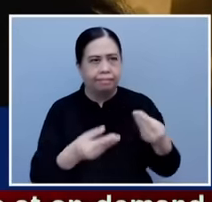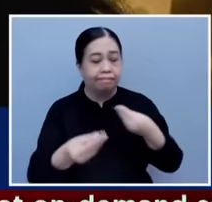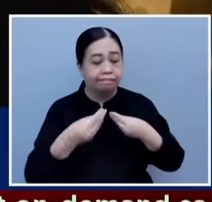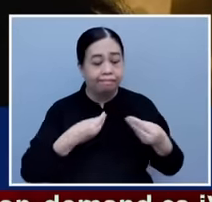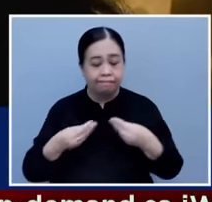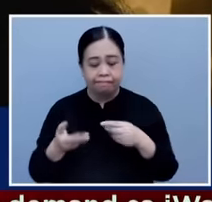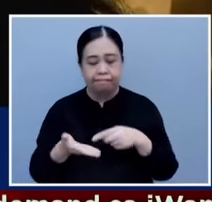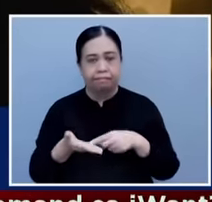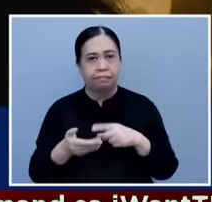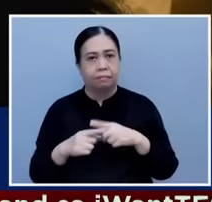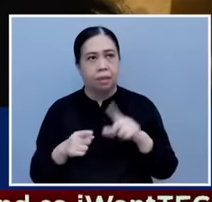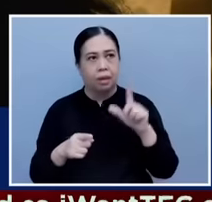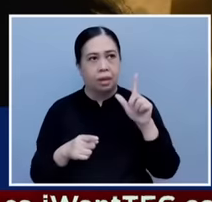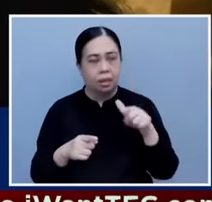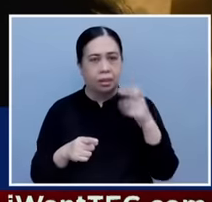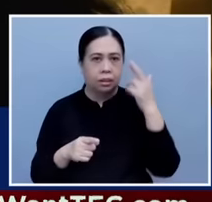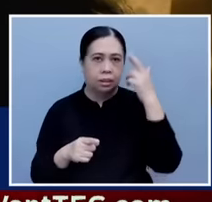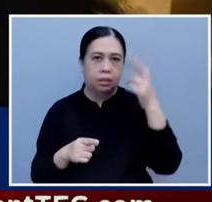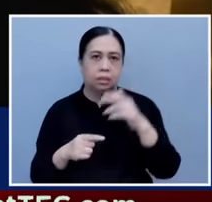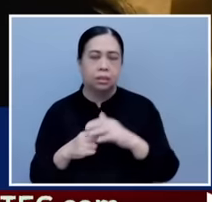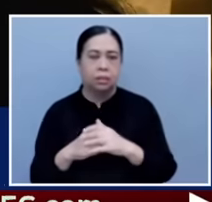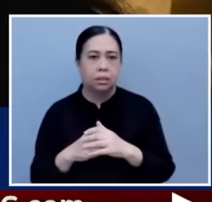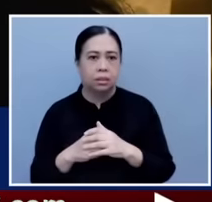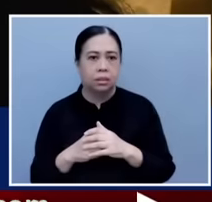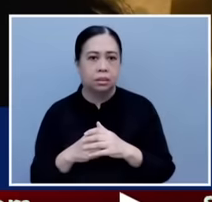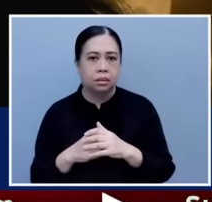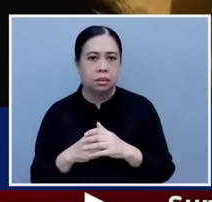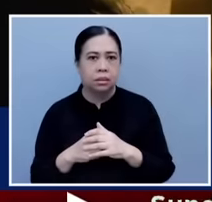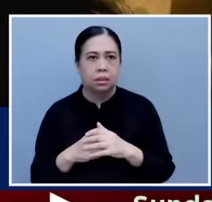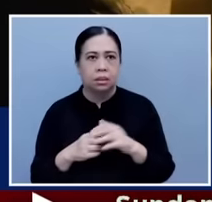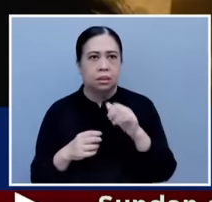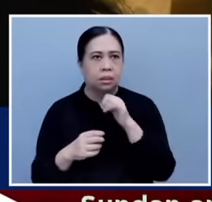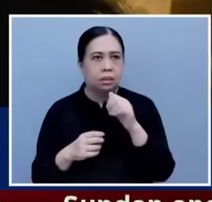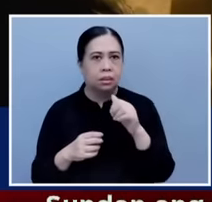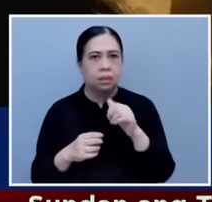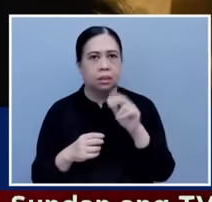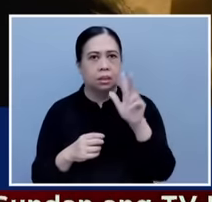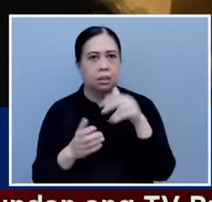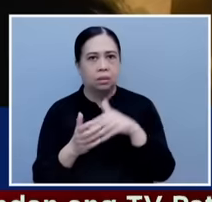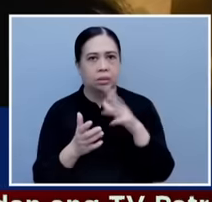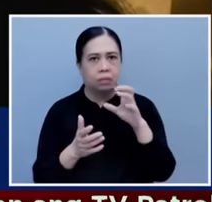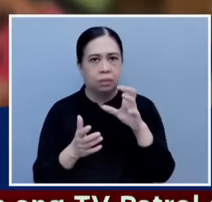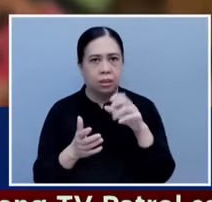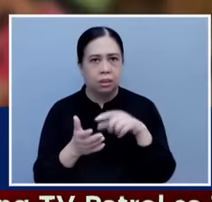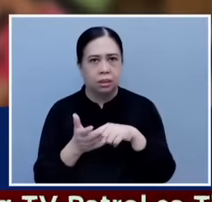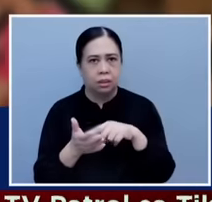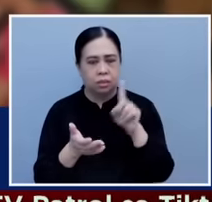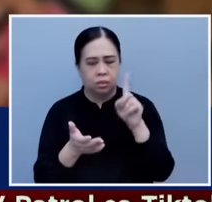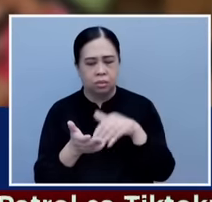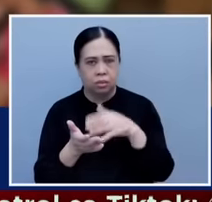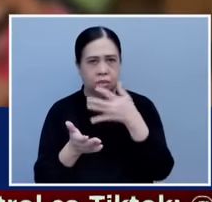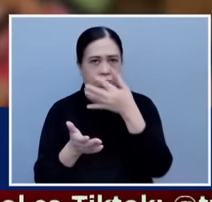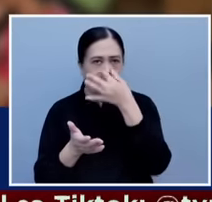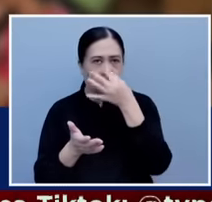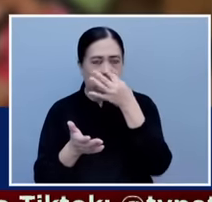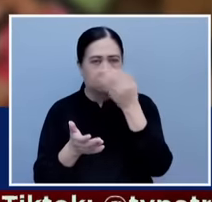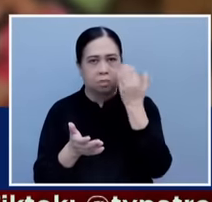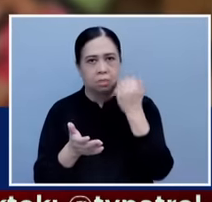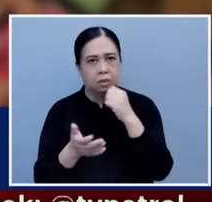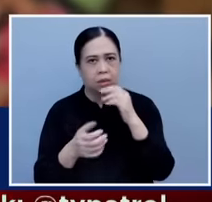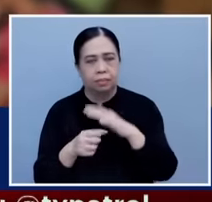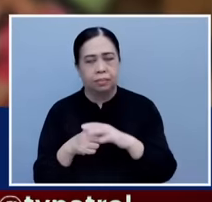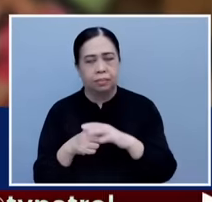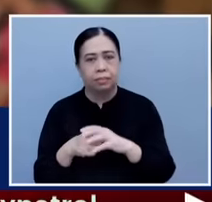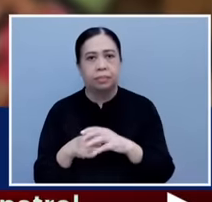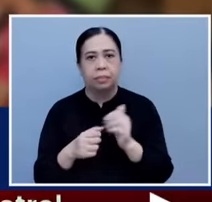Pero nalaman ko na hindi pala yun talaga yung buong 3-5 tapos 1-5 sa kanila to ang sa amin. Tumanggi naman magbigay ng pahayag